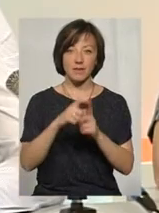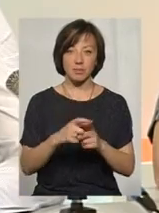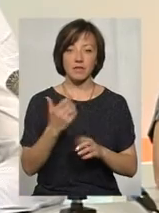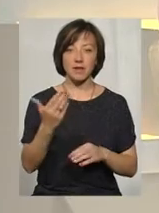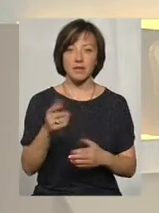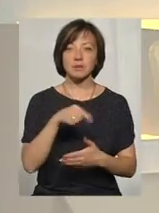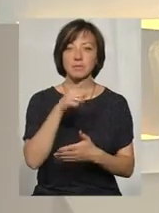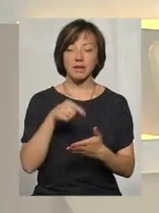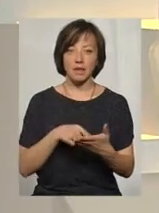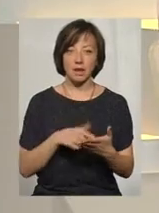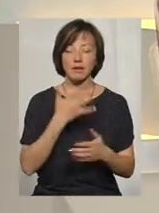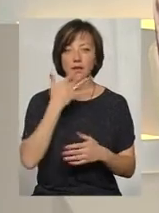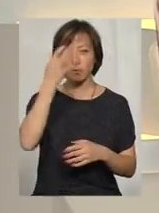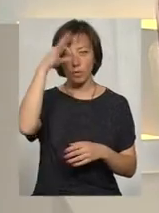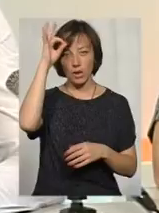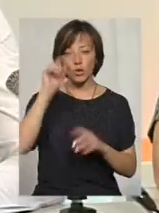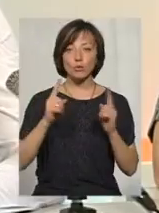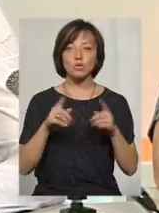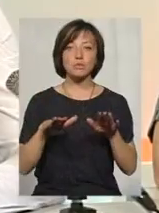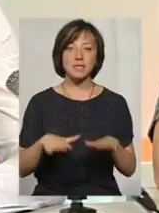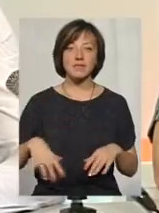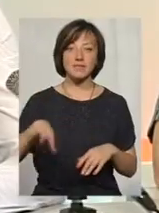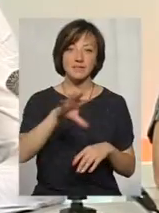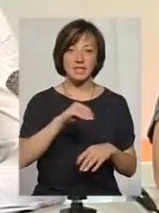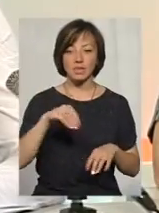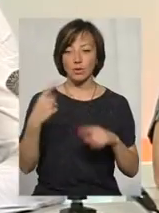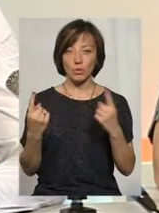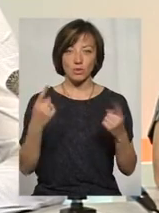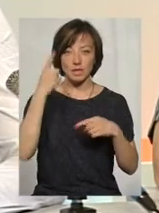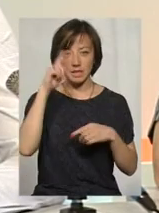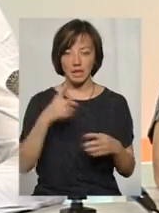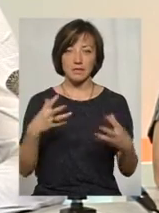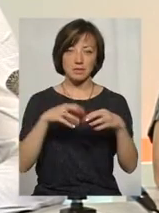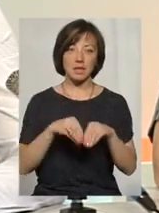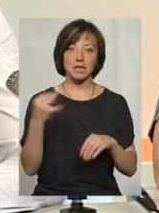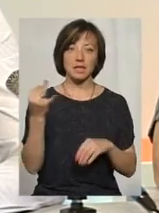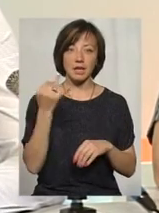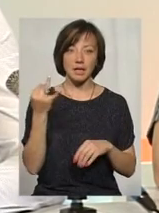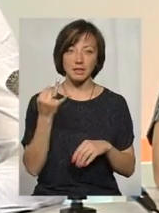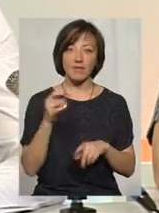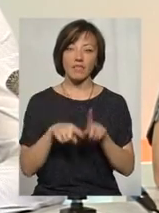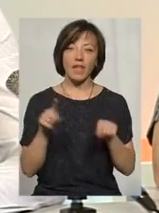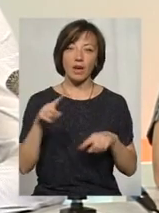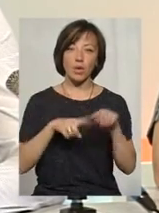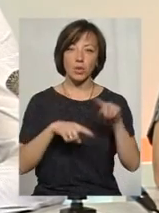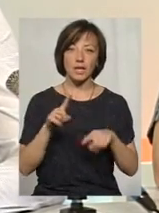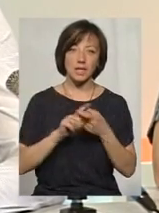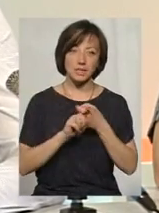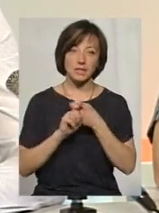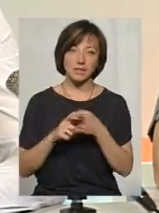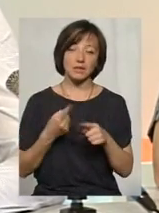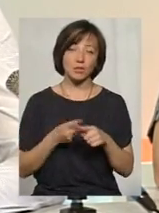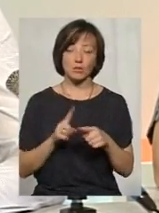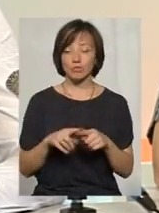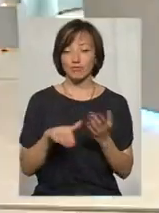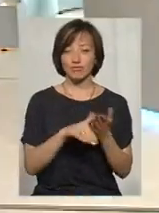на ваше питання. Тому що місцеві усі-усіх знають, спільні інтереси, в декого родинні зв'язки, тому